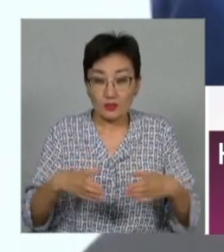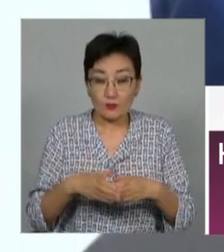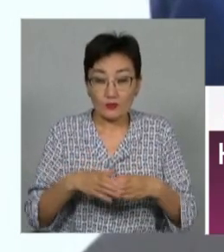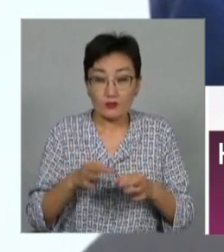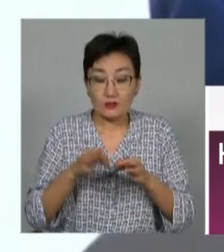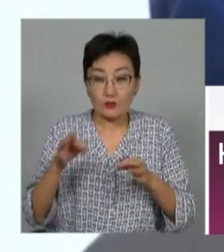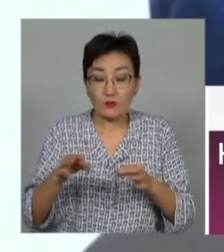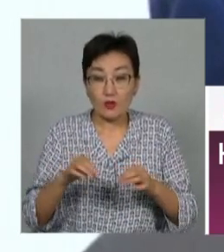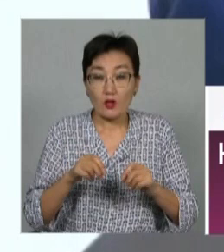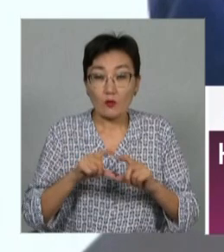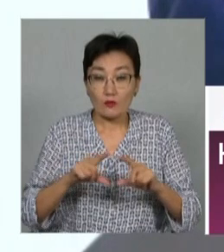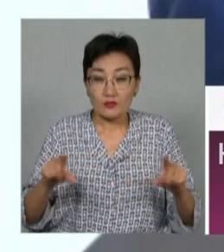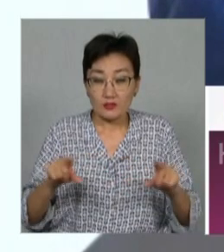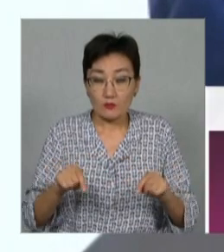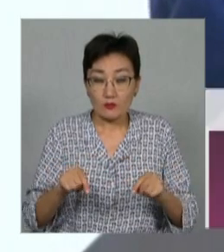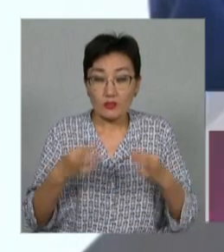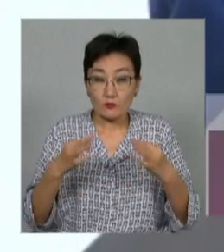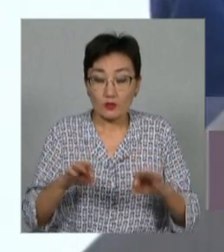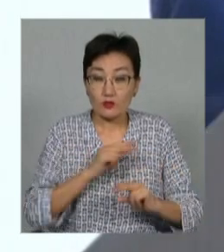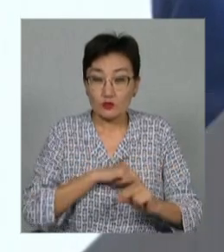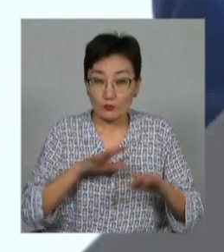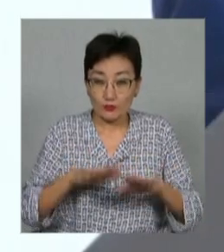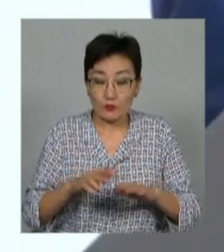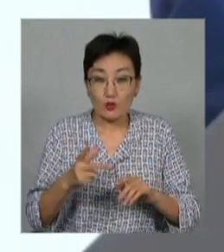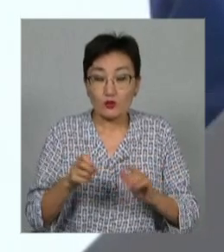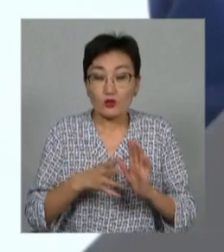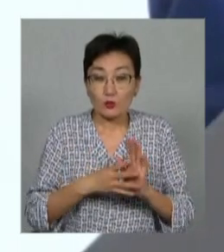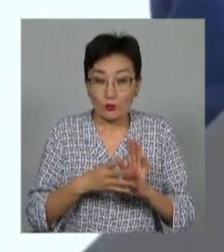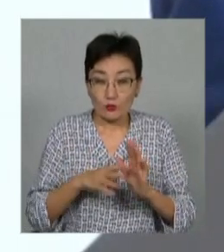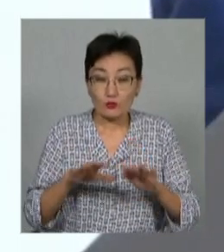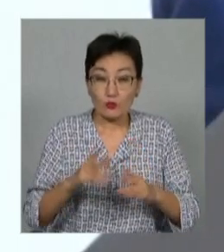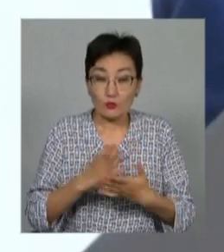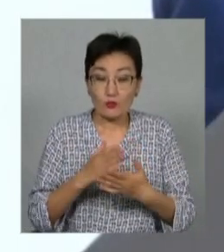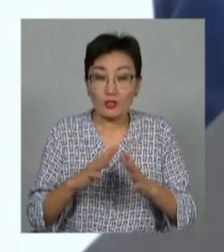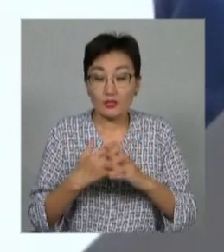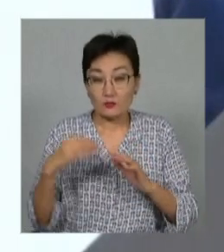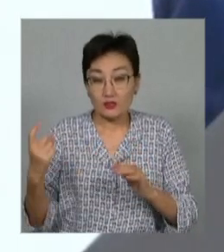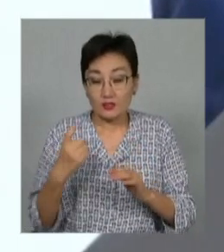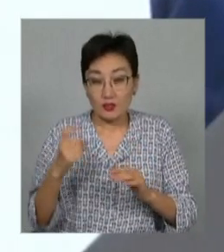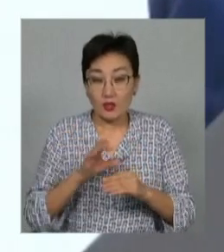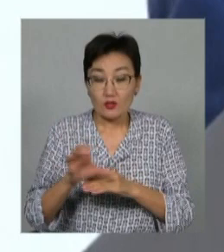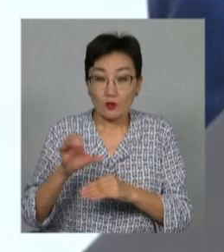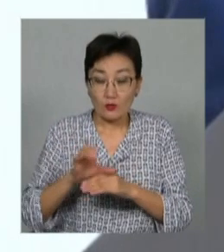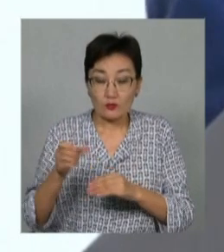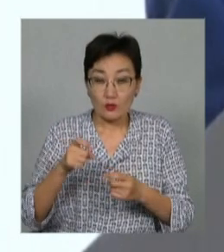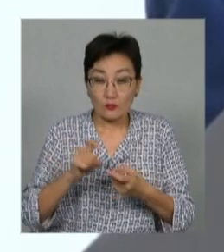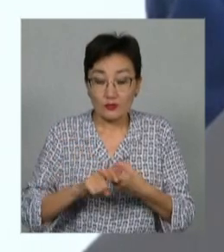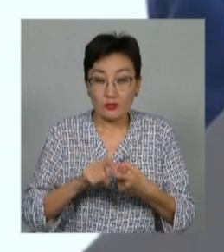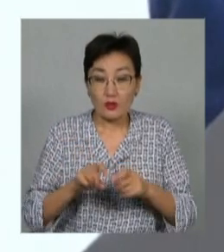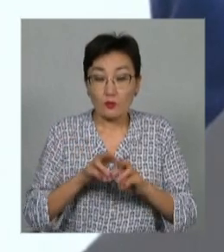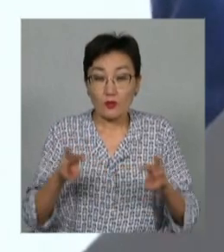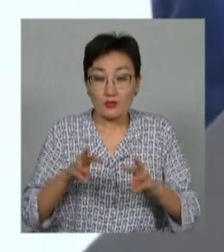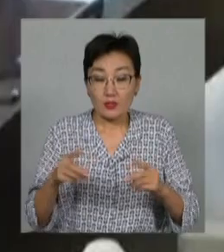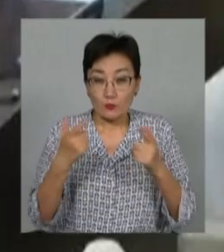аумақты инспекцияларында вакантық орындардың саны 309. Ал ауыл шаруашылық тауар өндірушілер бойынша